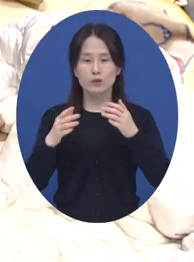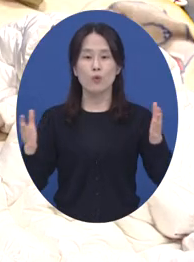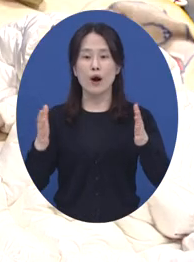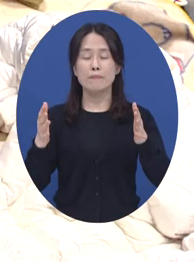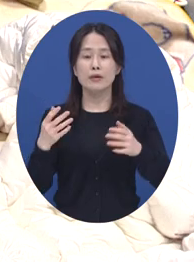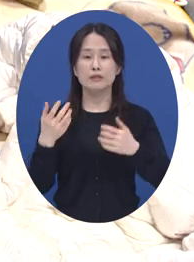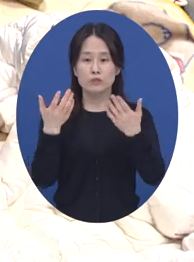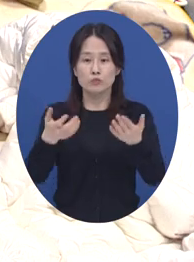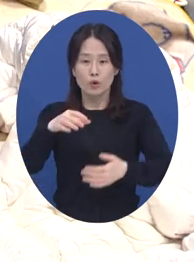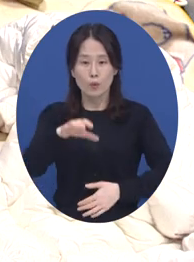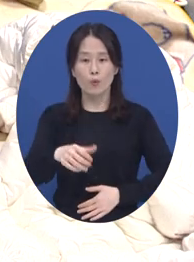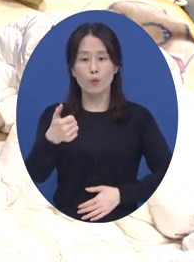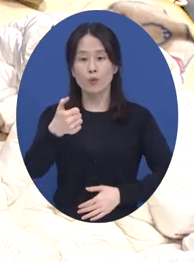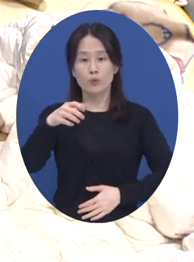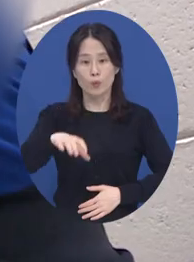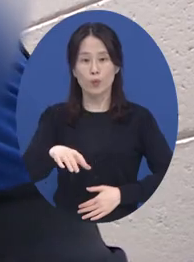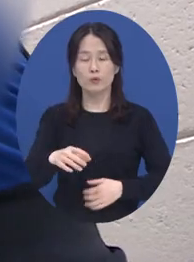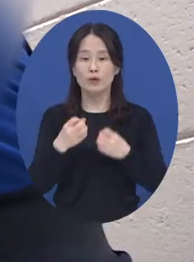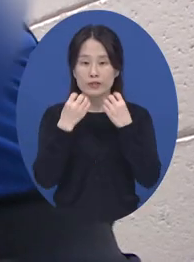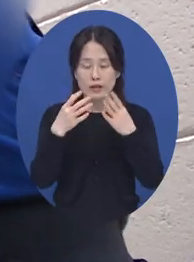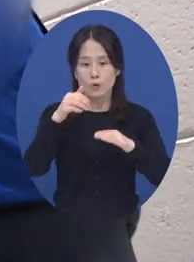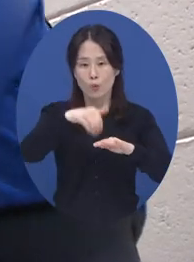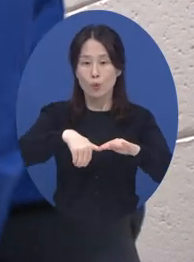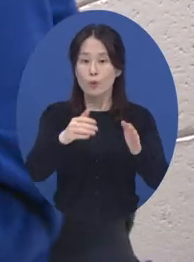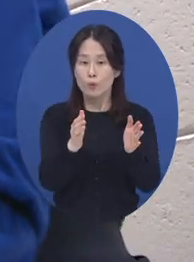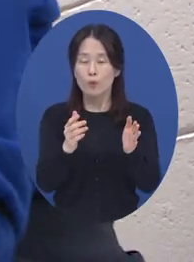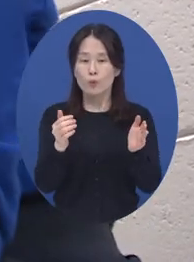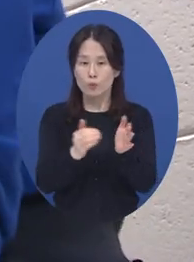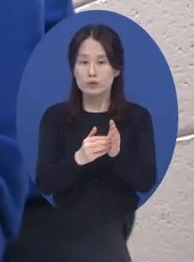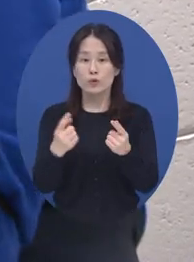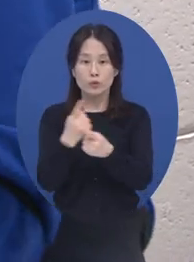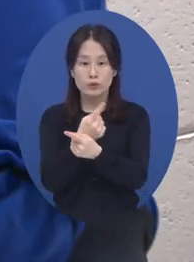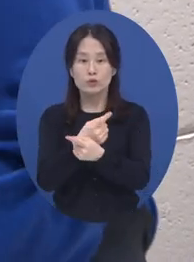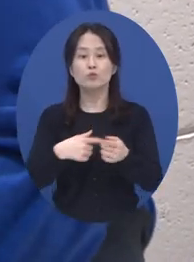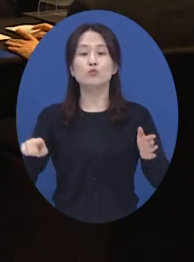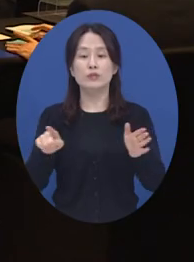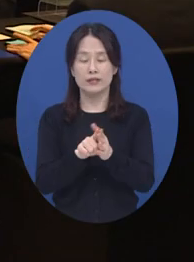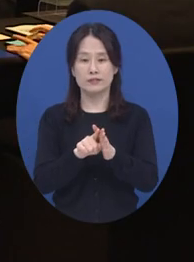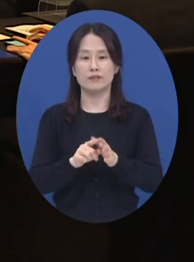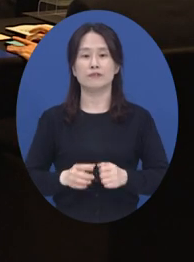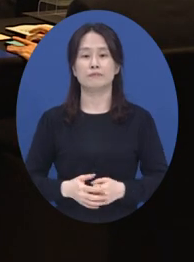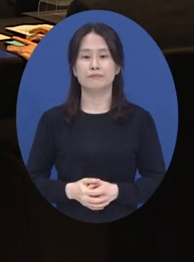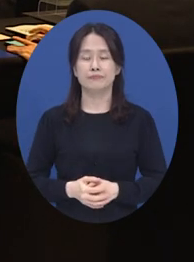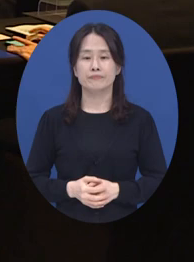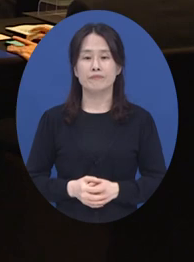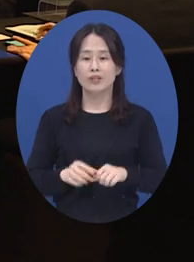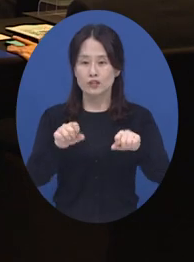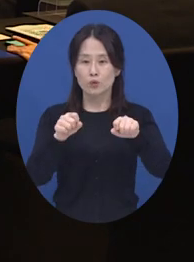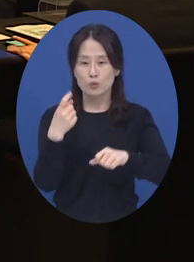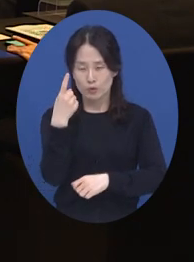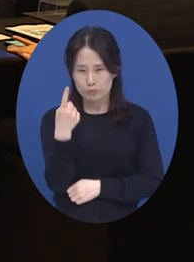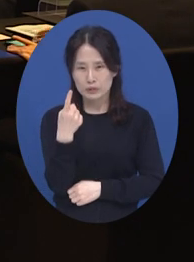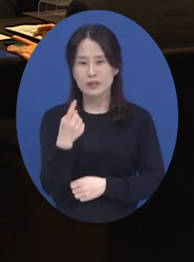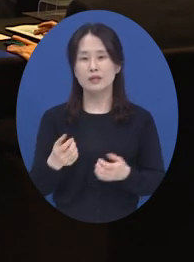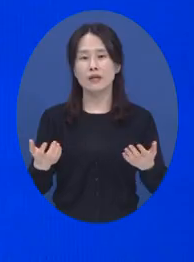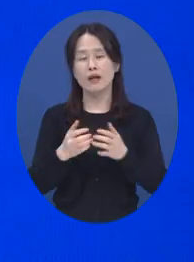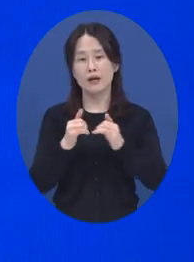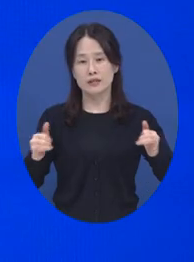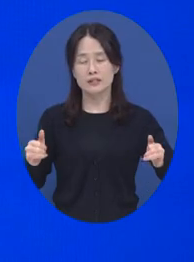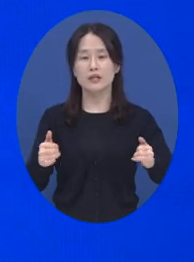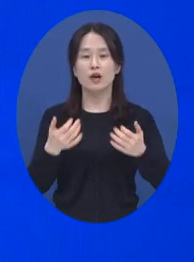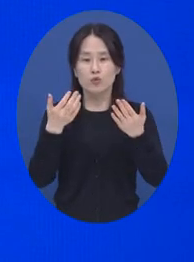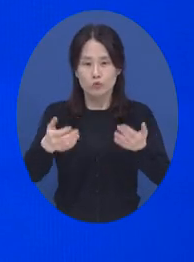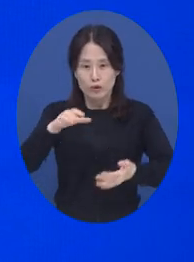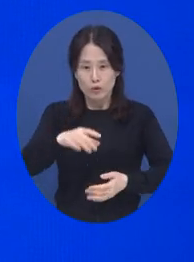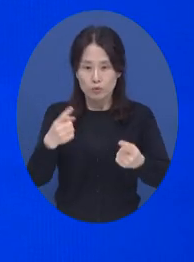대학과 아파트 휴게시설 50여 곳을 신설하거나 개선한 민선 7기 경기도. 청소와 경비 등 취약 노동자들의